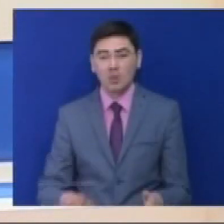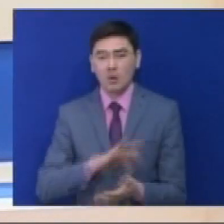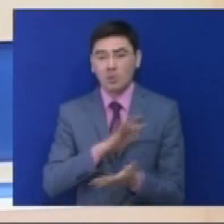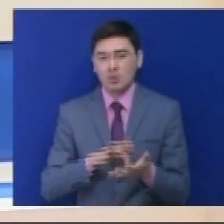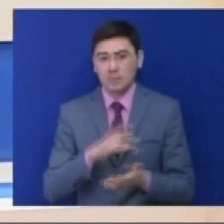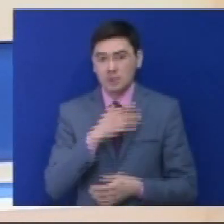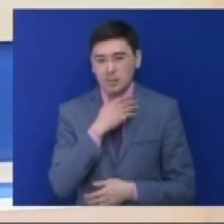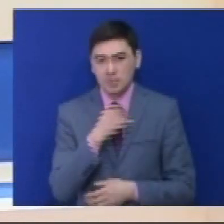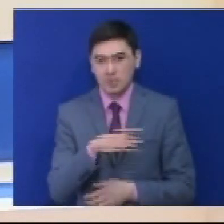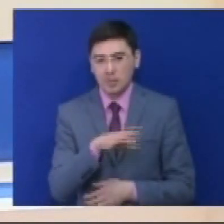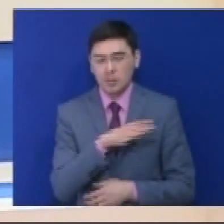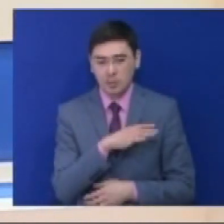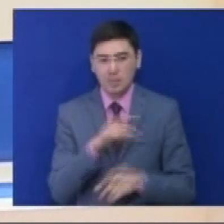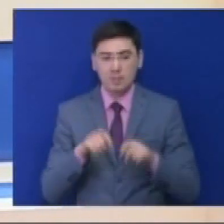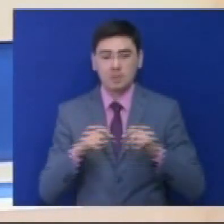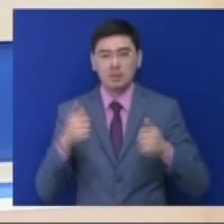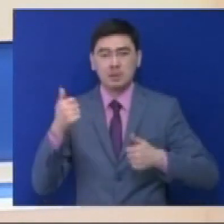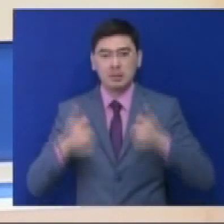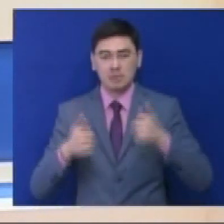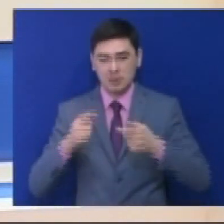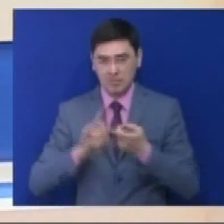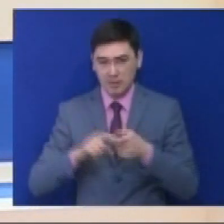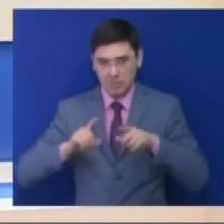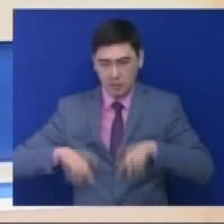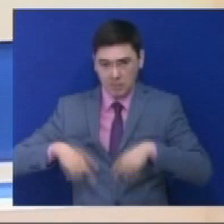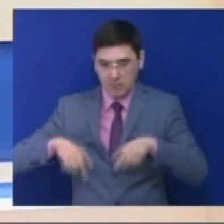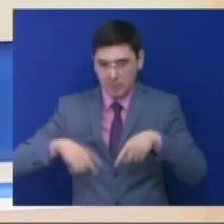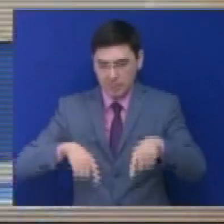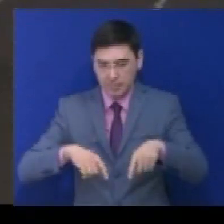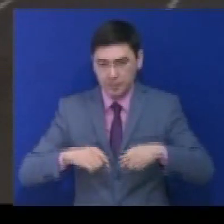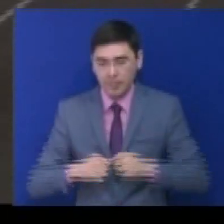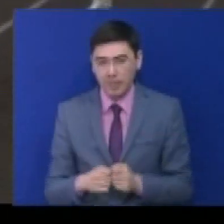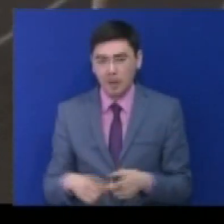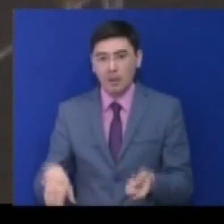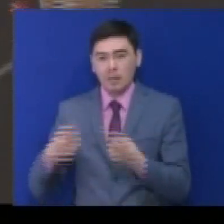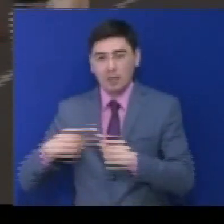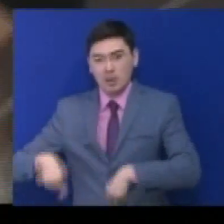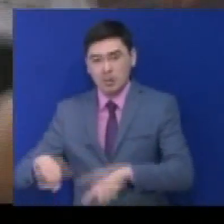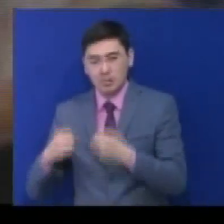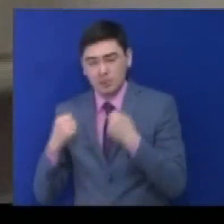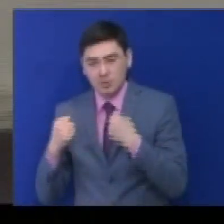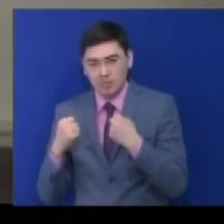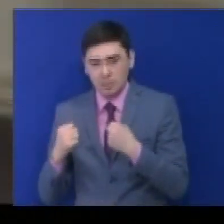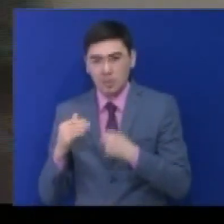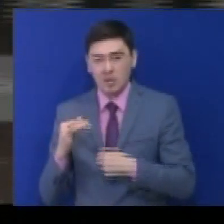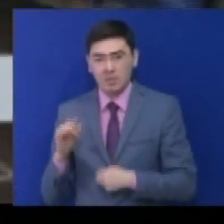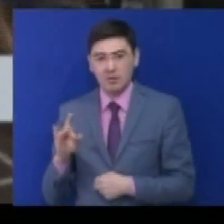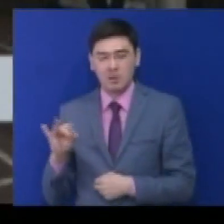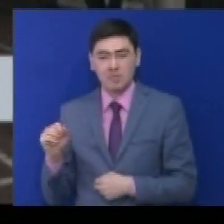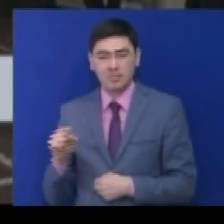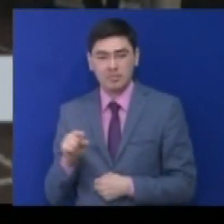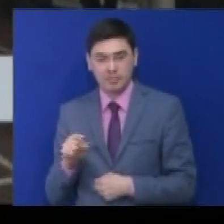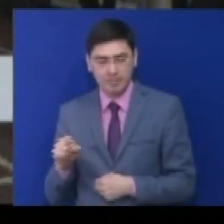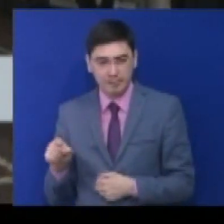Семей прошел открытый городской чемпионат по легкой атлетике. Соревнование организовано отделом физической культуры и спорта. Посвящено